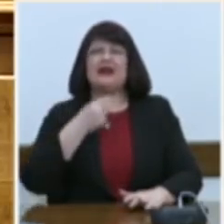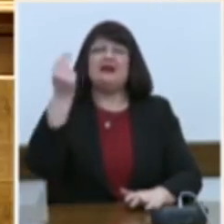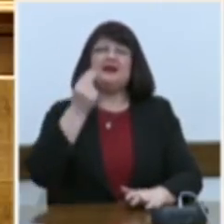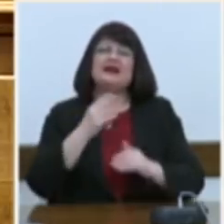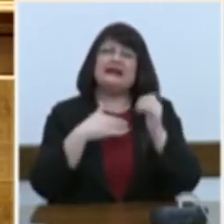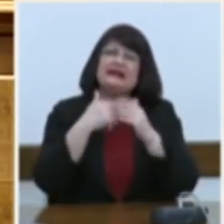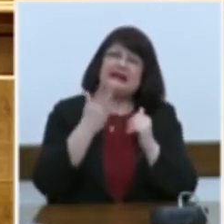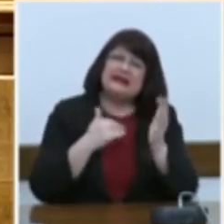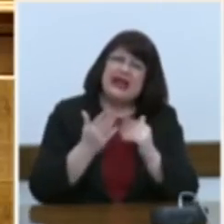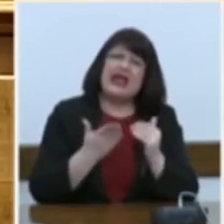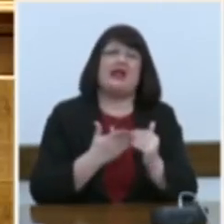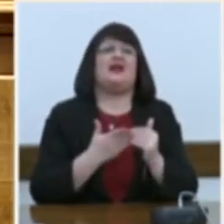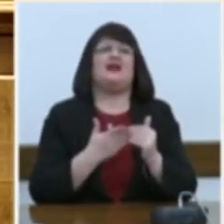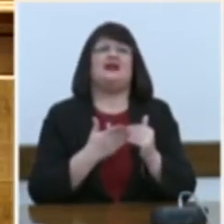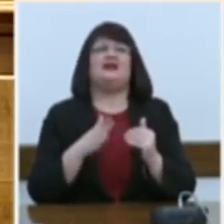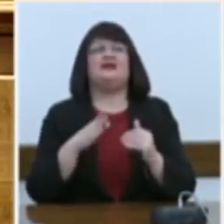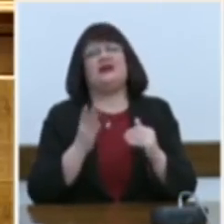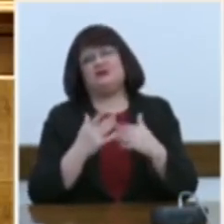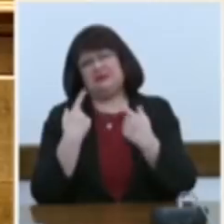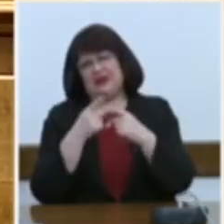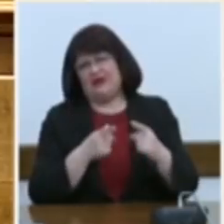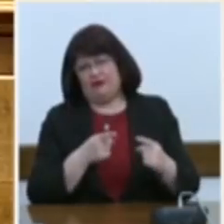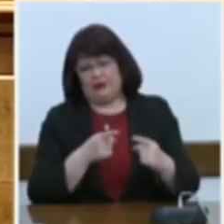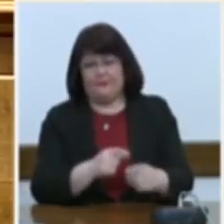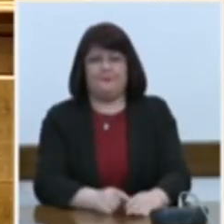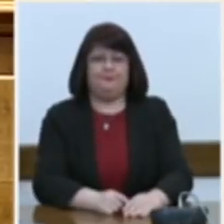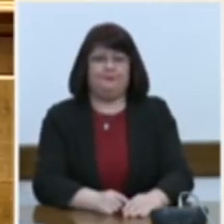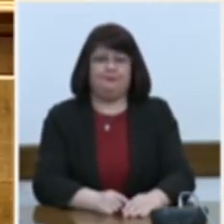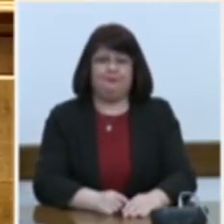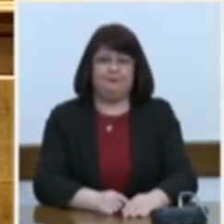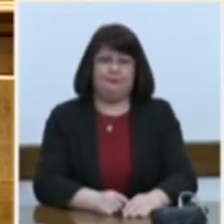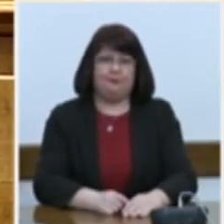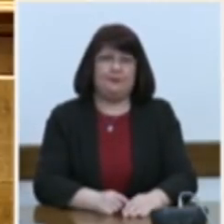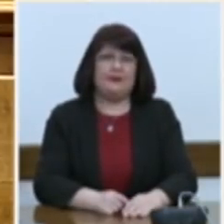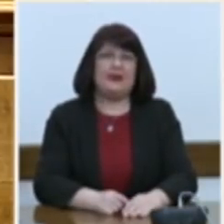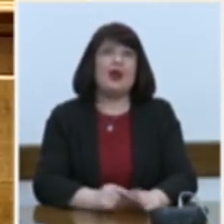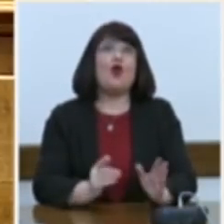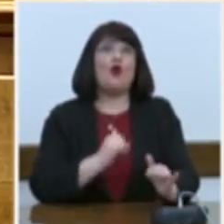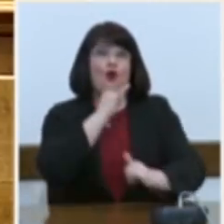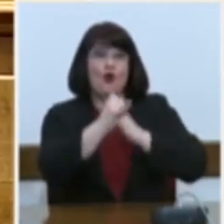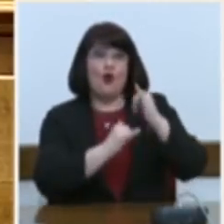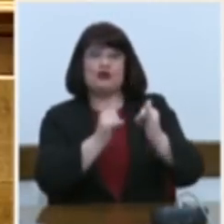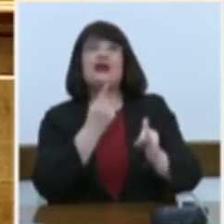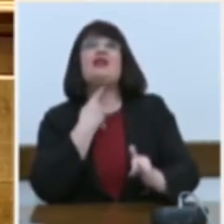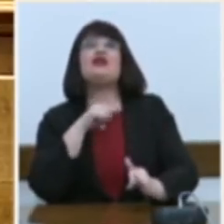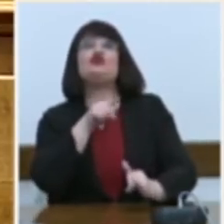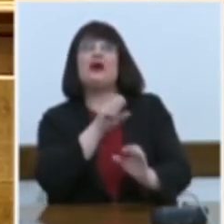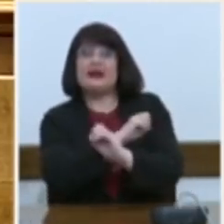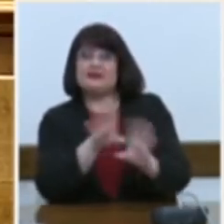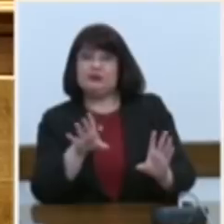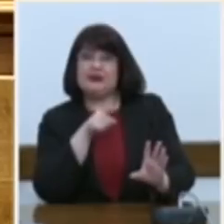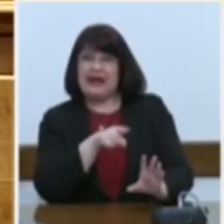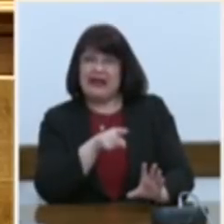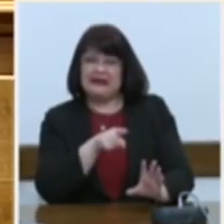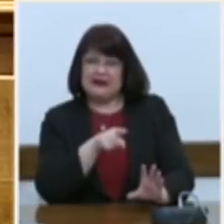και το οπτικοακουστικό περιεχόμενο. Δηλαδή σχεδόν για κάθε ανάρτηση μη αρεστή σε εσάς που μπορεί